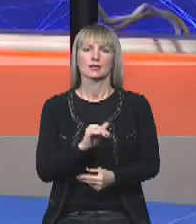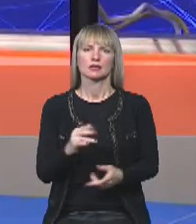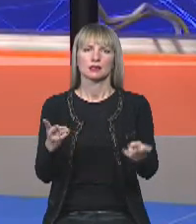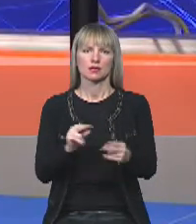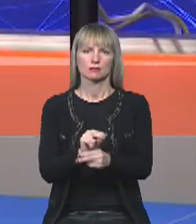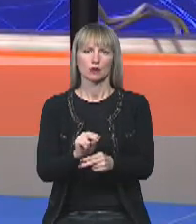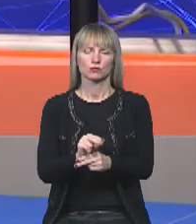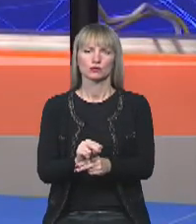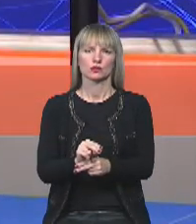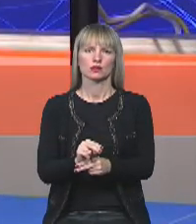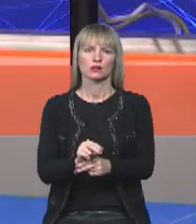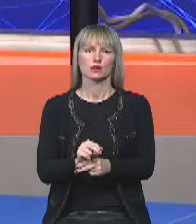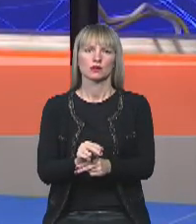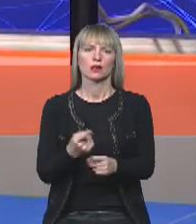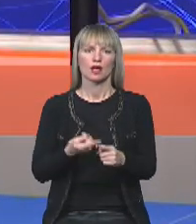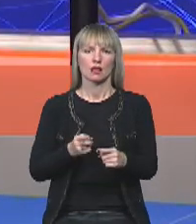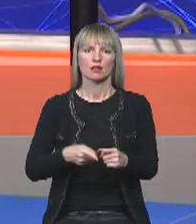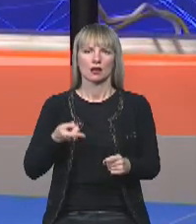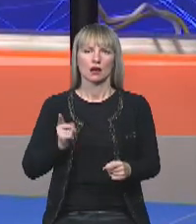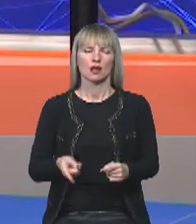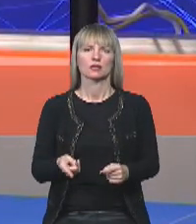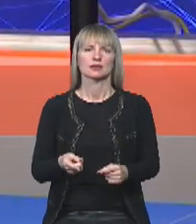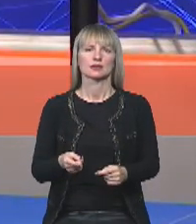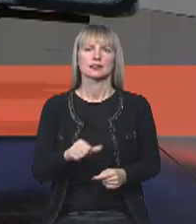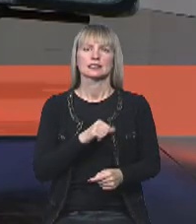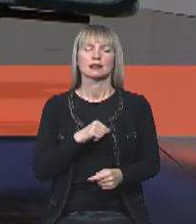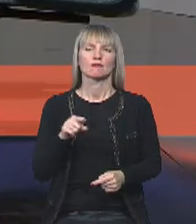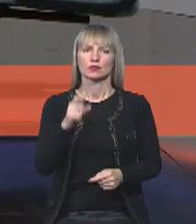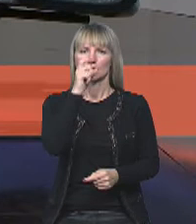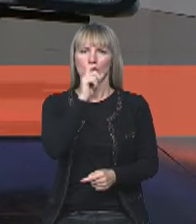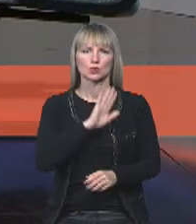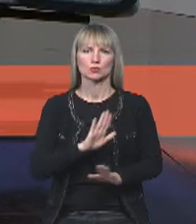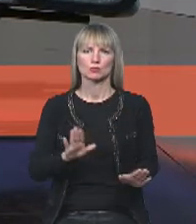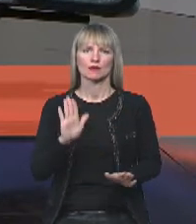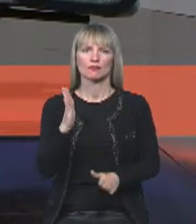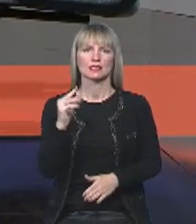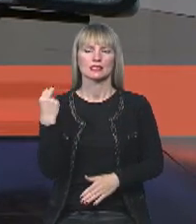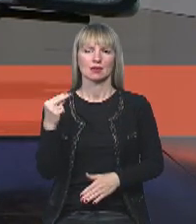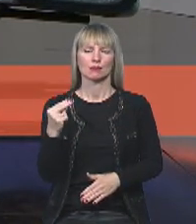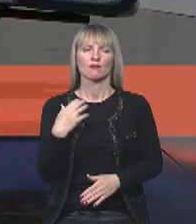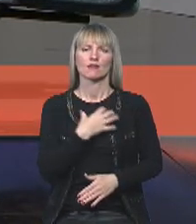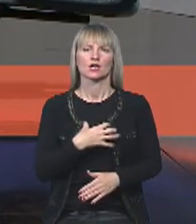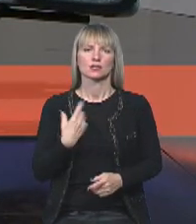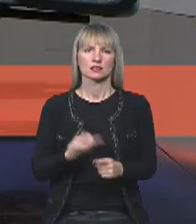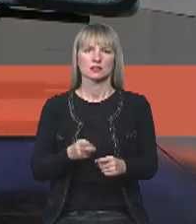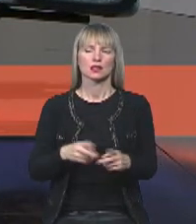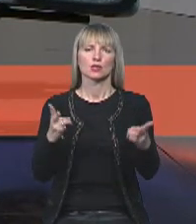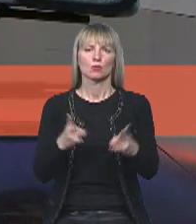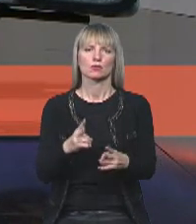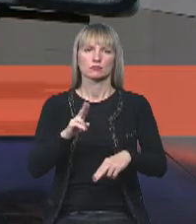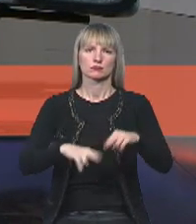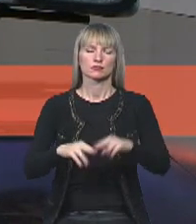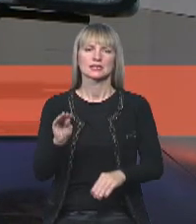песимізм, так, Катю. Матеріалізм. Саме вони не розуміють, саме в Запоріжжі важливості цього. Необхідно